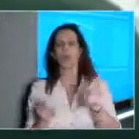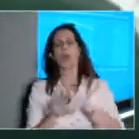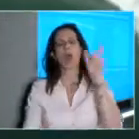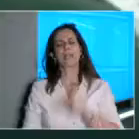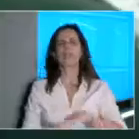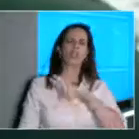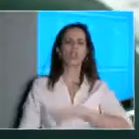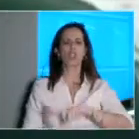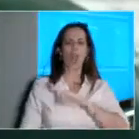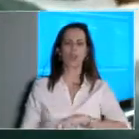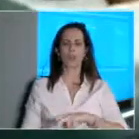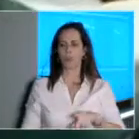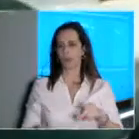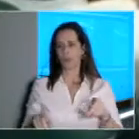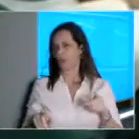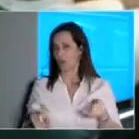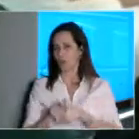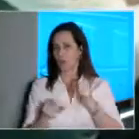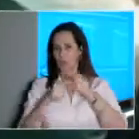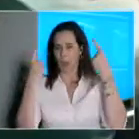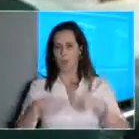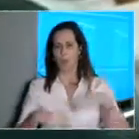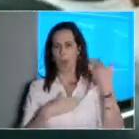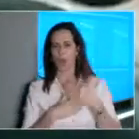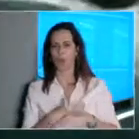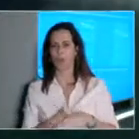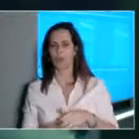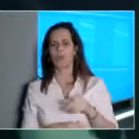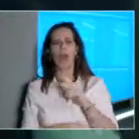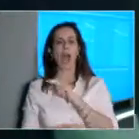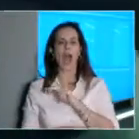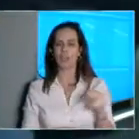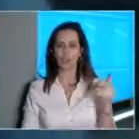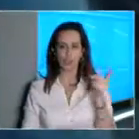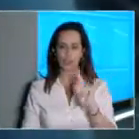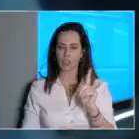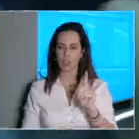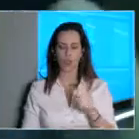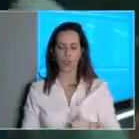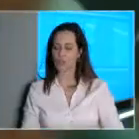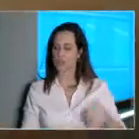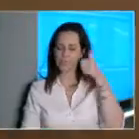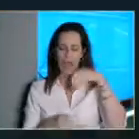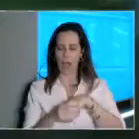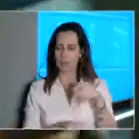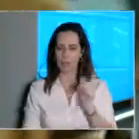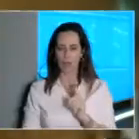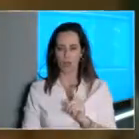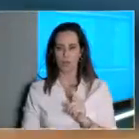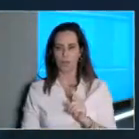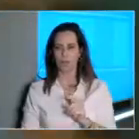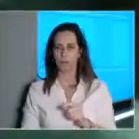מונה בדיוק כמו שהיא עושה ב-24 שעות האחרונות. הנושא הוא לא אריה דרי, אתם צריכים להבין את זה. אז רגע,